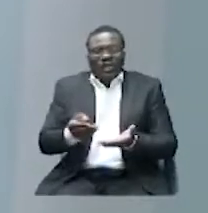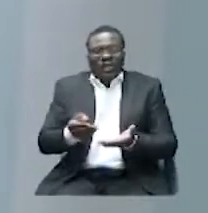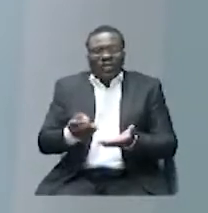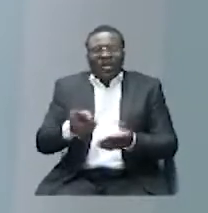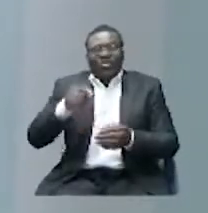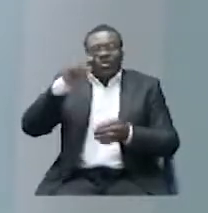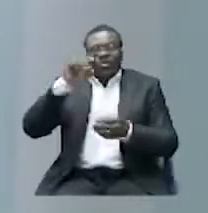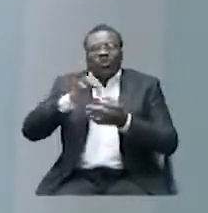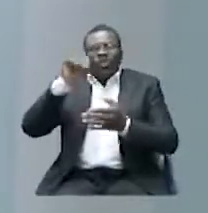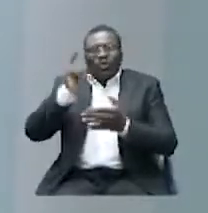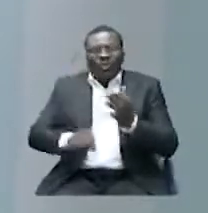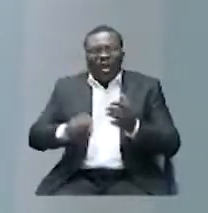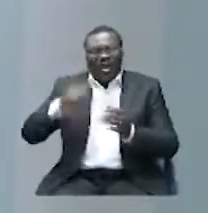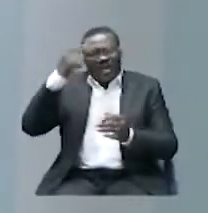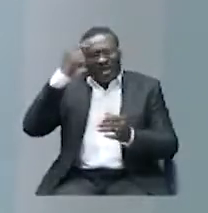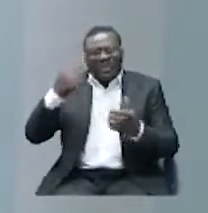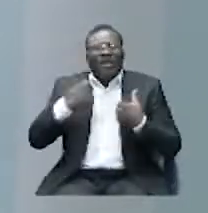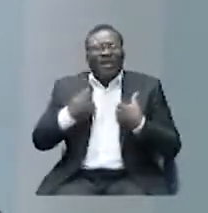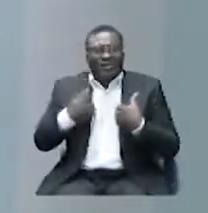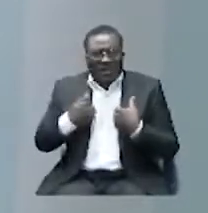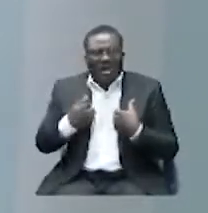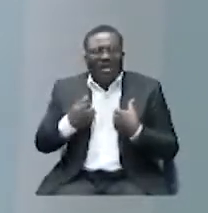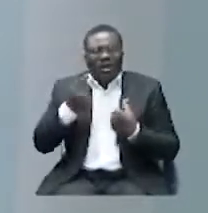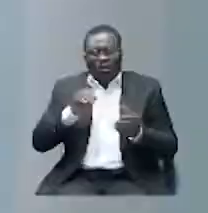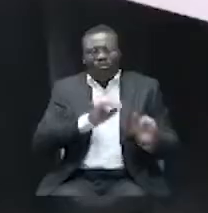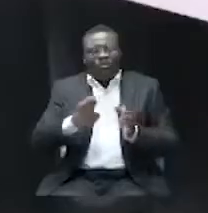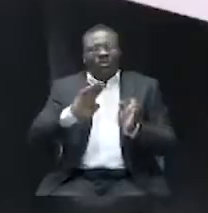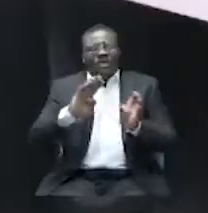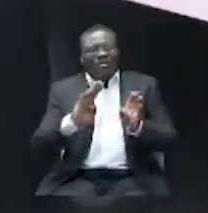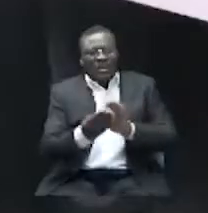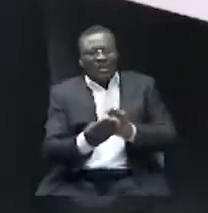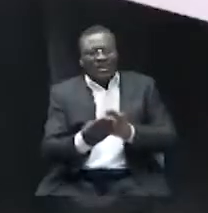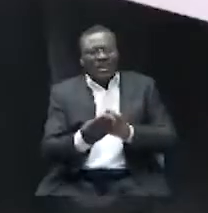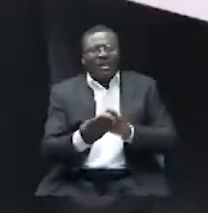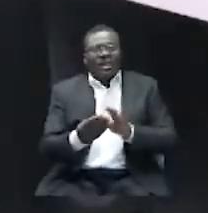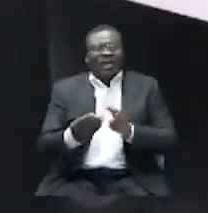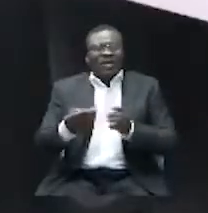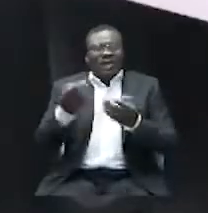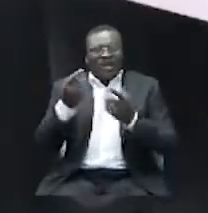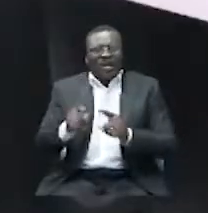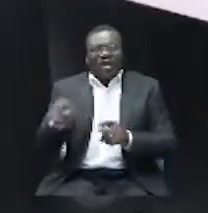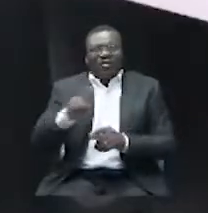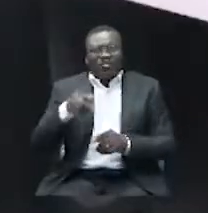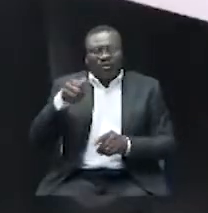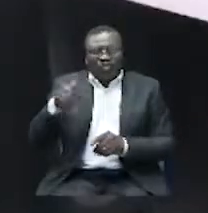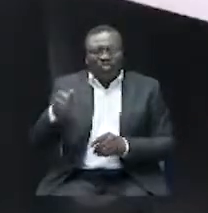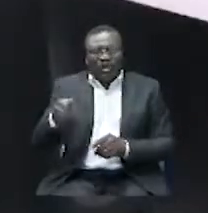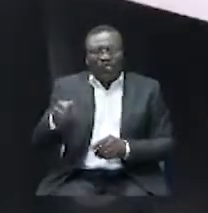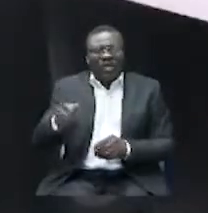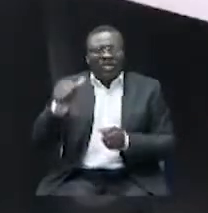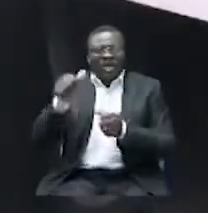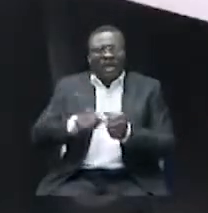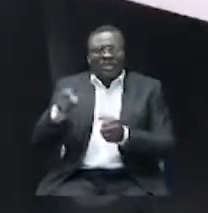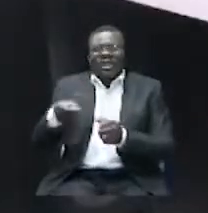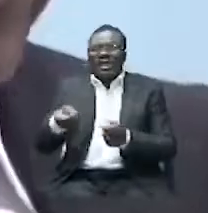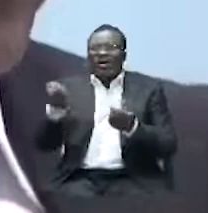que l'État vivra, de quoi est-ce que l'État pourra disposer pour faire face à ces autres obligations lorsque vous, à chaque instant,